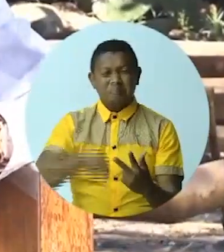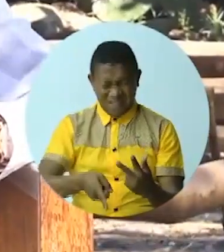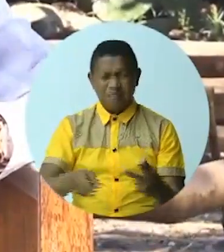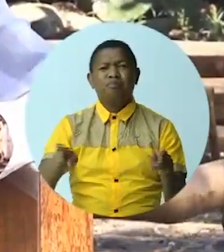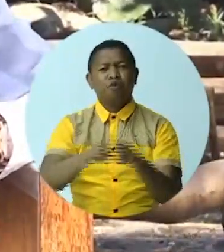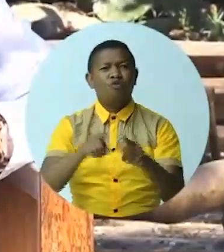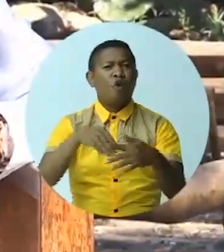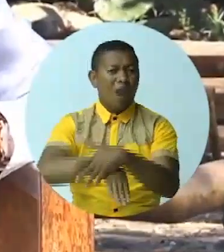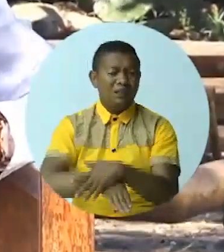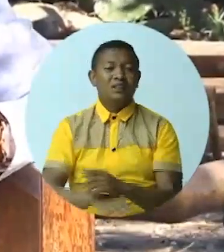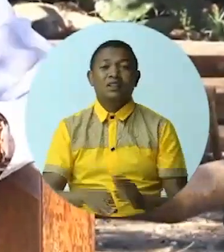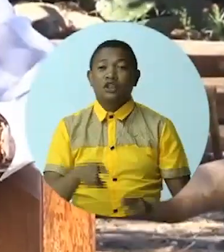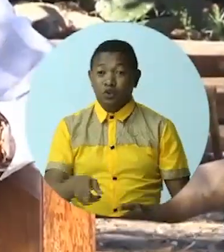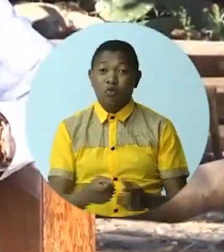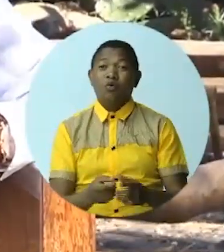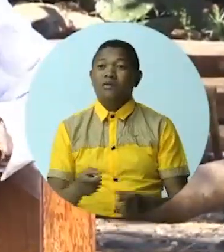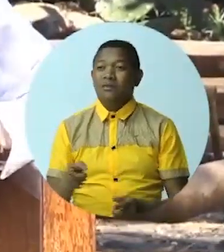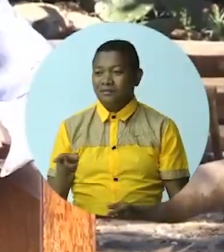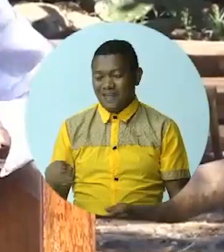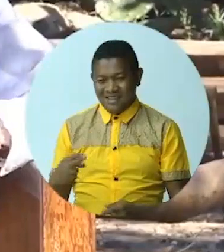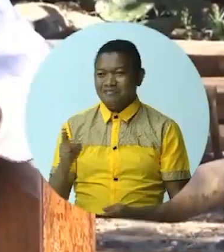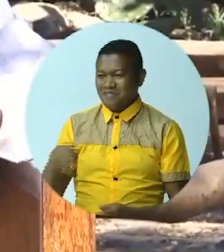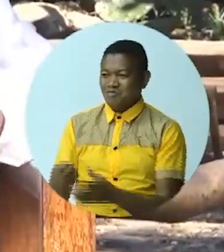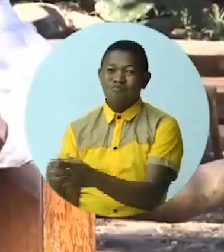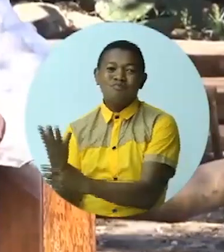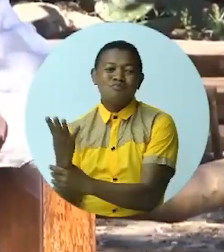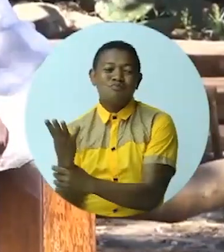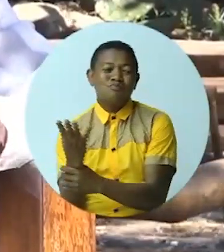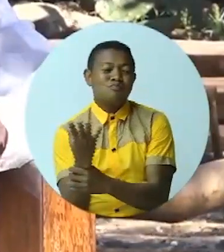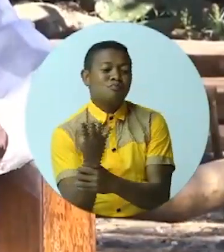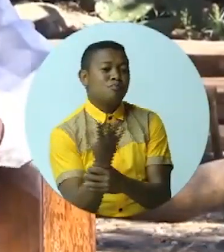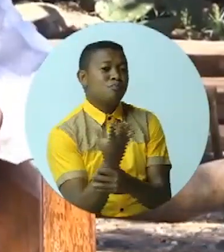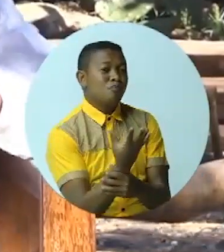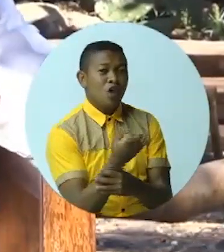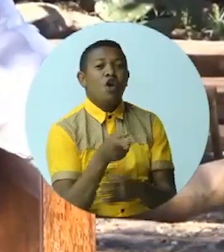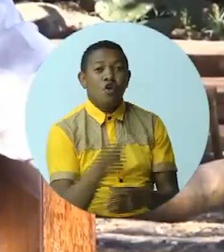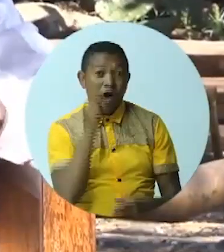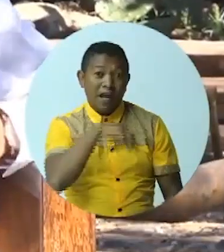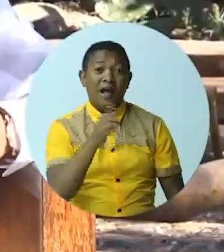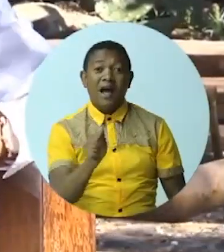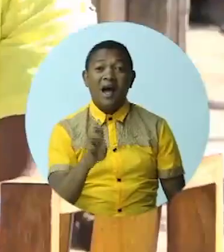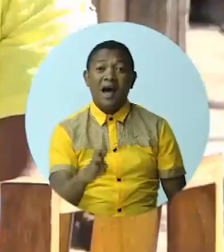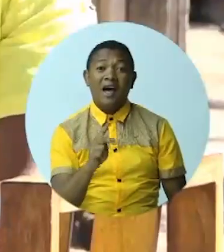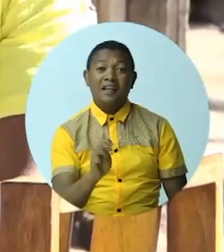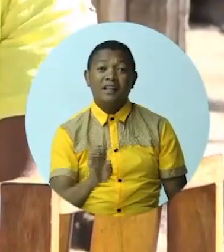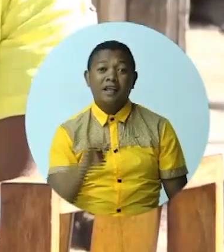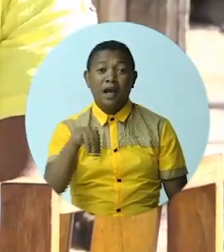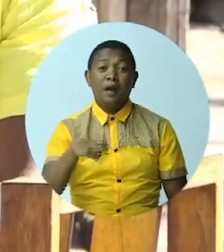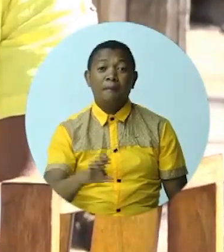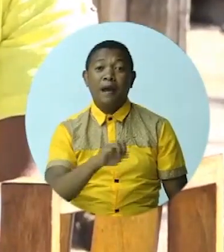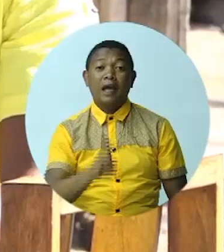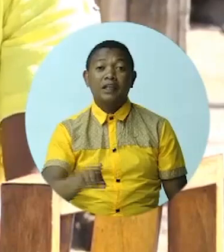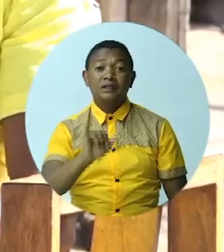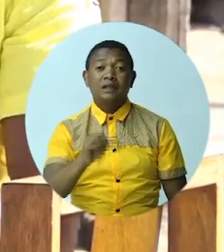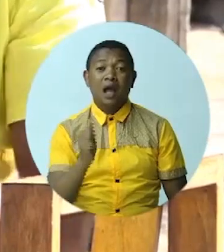a artemisia anoa avokoa ireo vokatra anankitelo ireo. Ny tsindrina